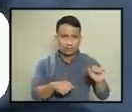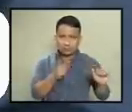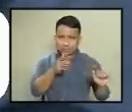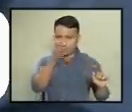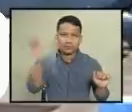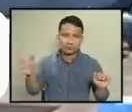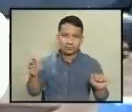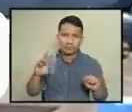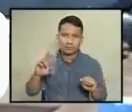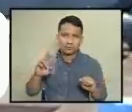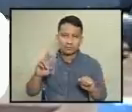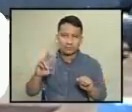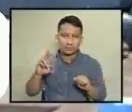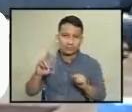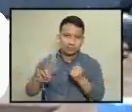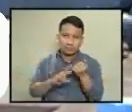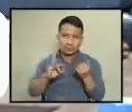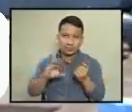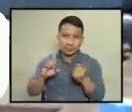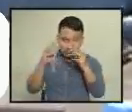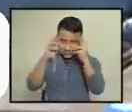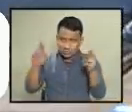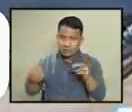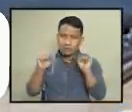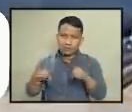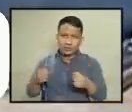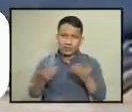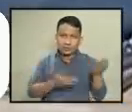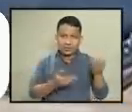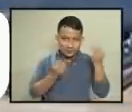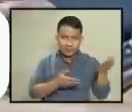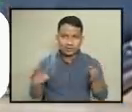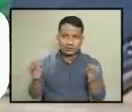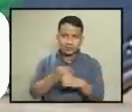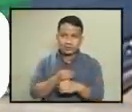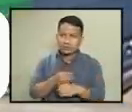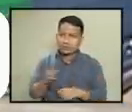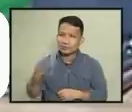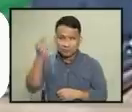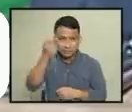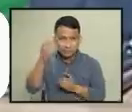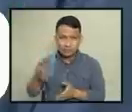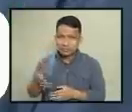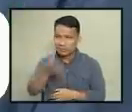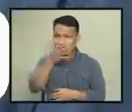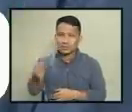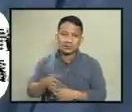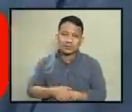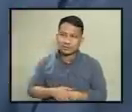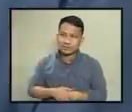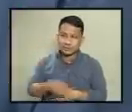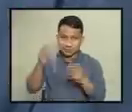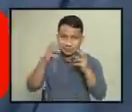kay Natanauan. Pinag-aaralan din nila kung anong kaso ang pwedeng isampa sa opisyal. You need just ignore him.